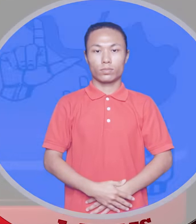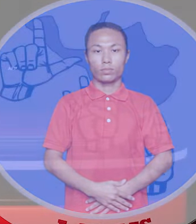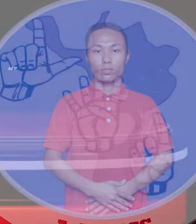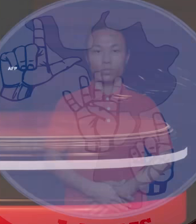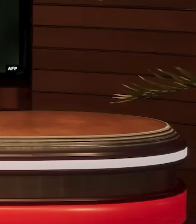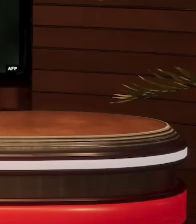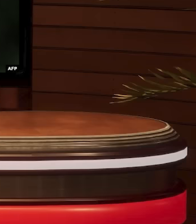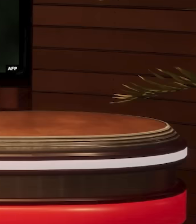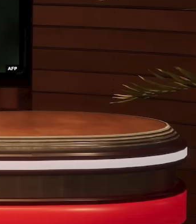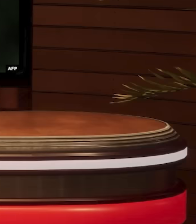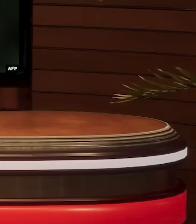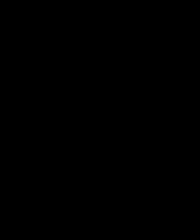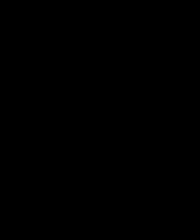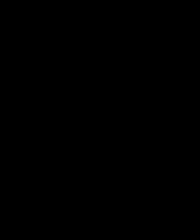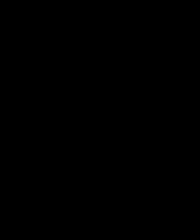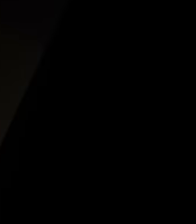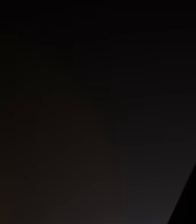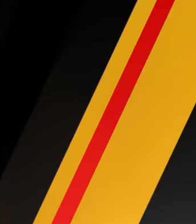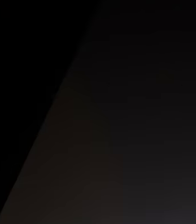ဆက်လက်ပြောကြားခဲ့ပါတယ်။